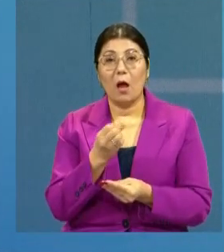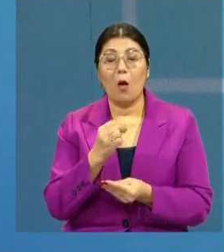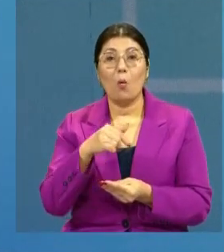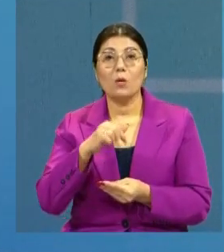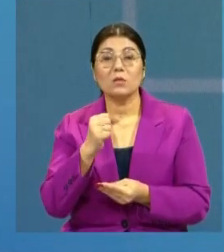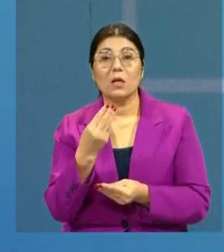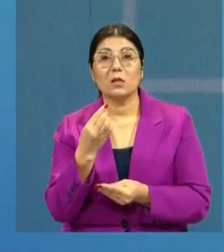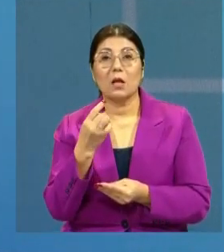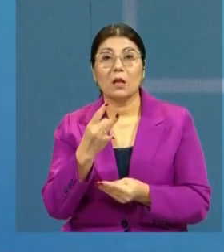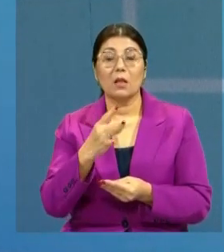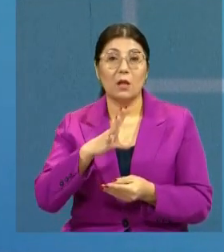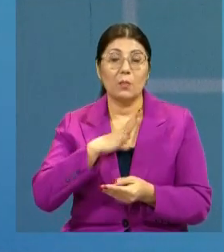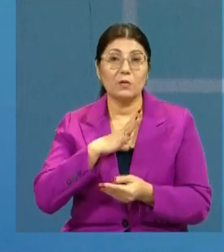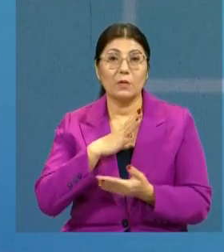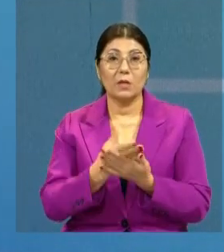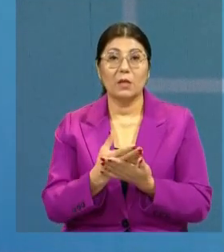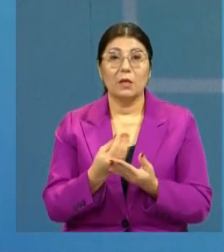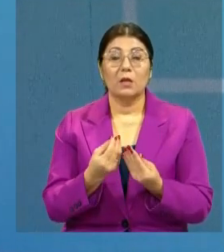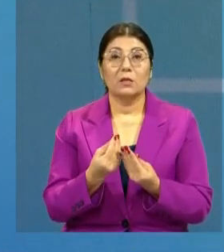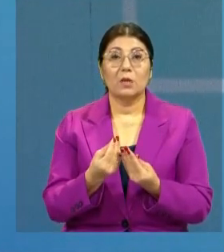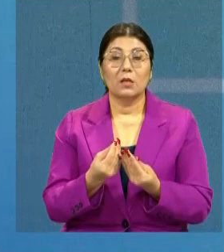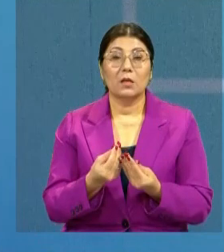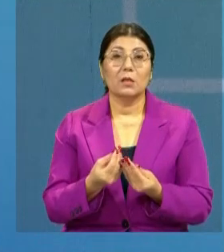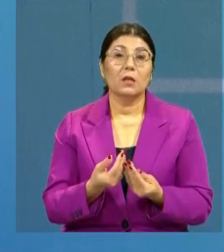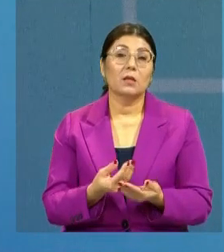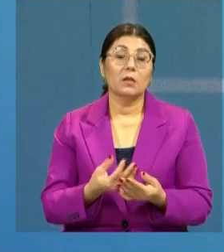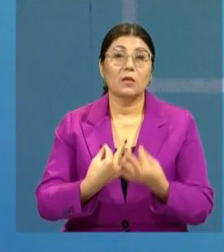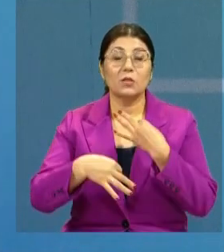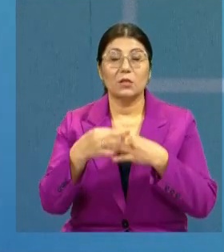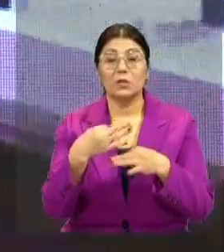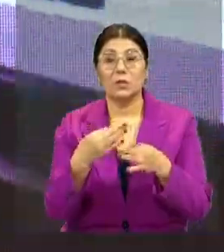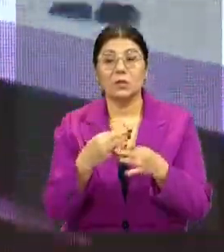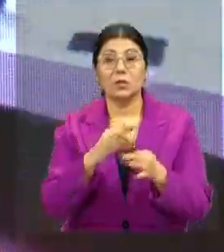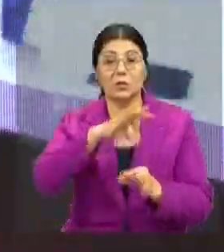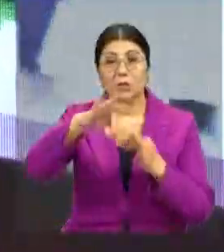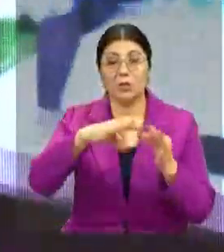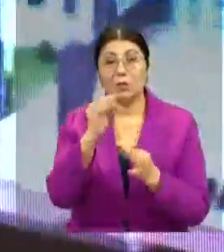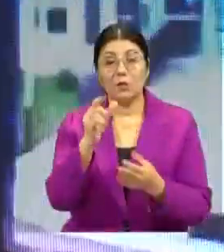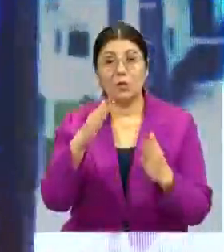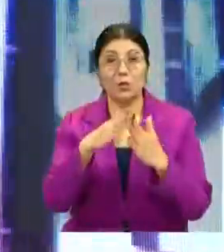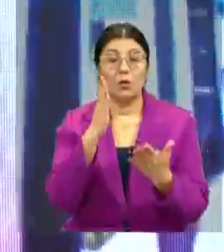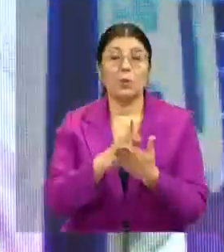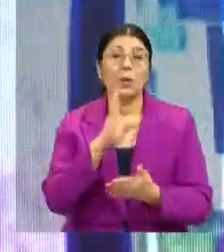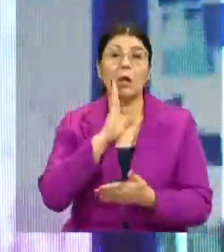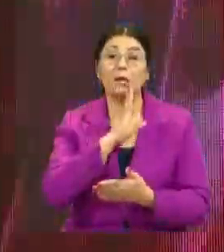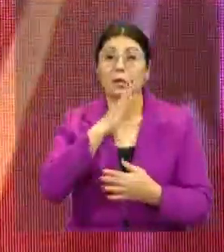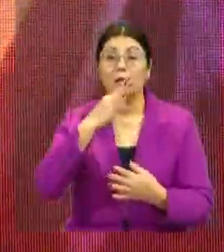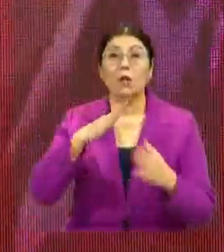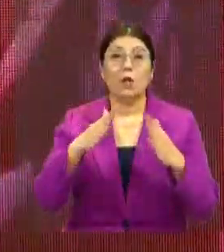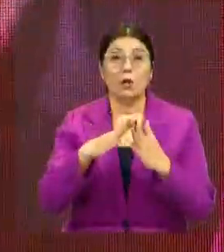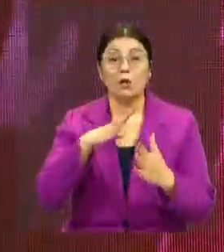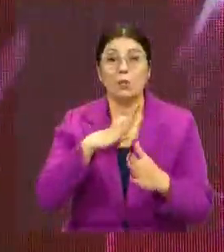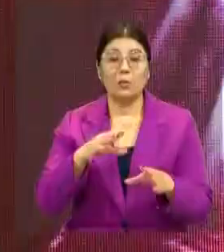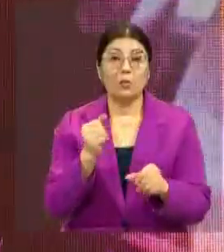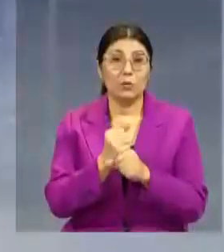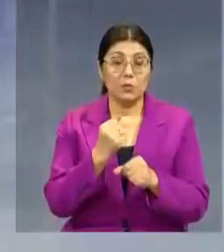бөлек жаңағы мүмкіндік жетімдер үйі бар аталар, қарттар үйі бар, аналар үйіне барып сондай шаралар жасадық.